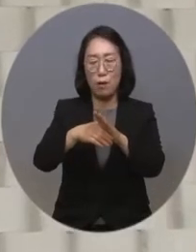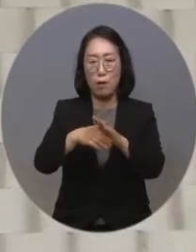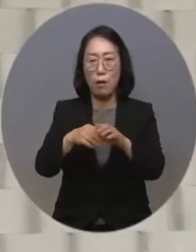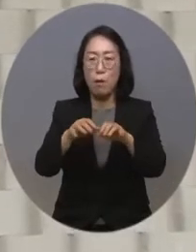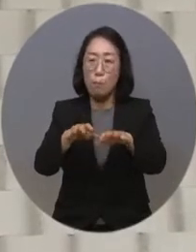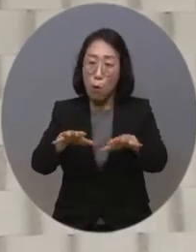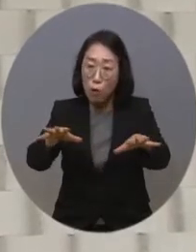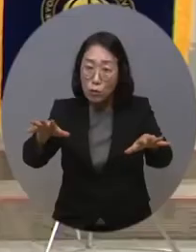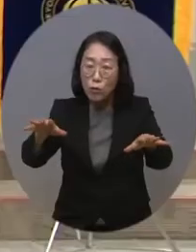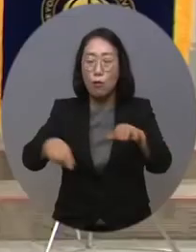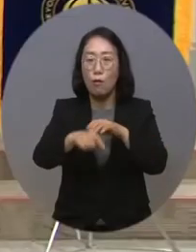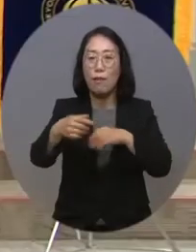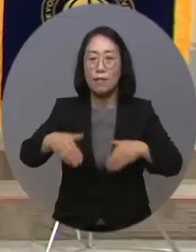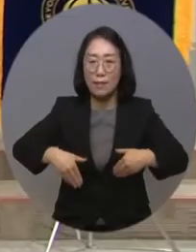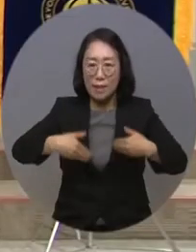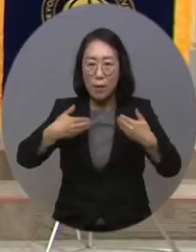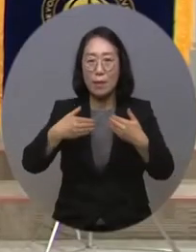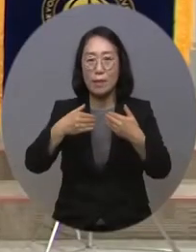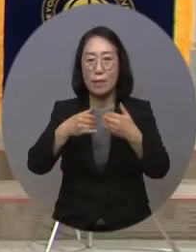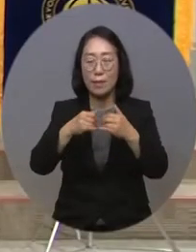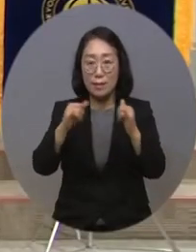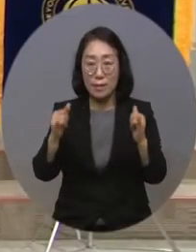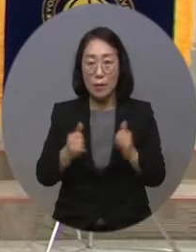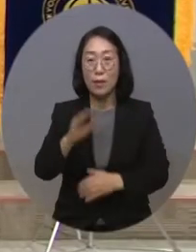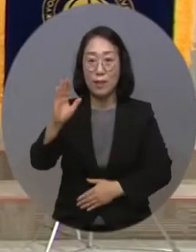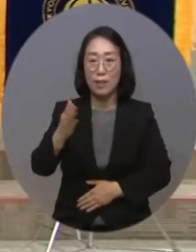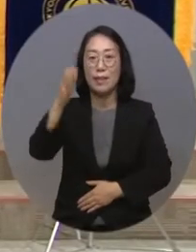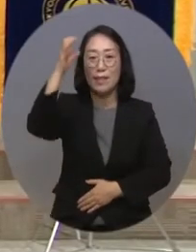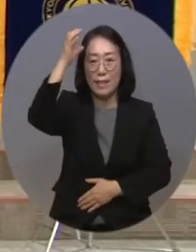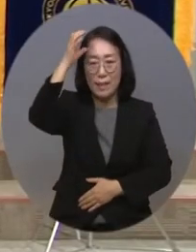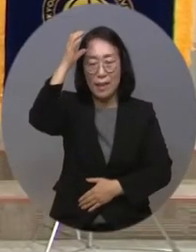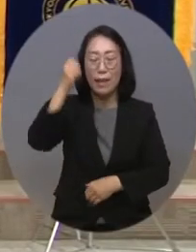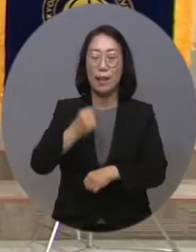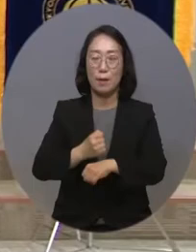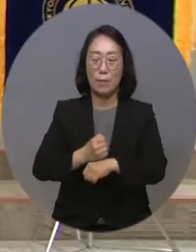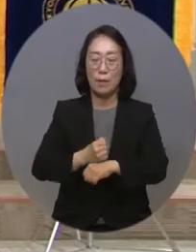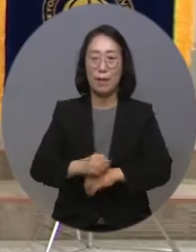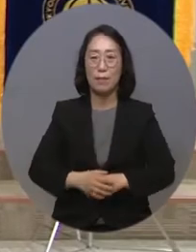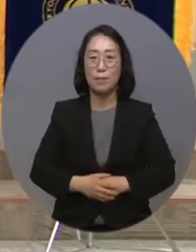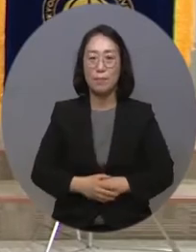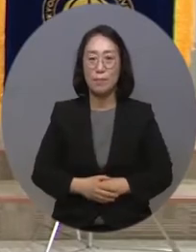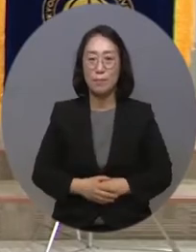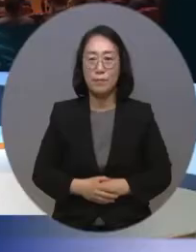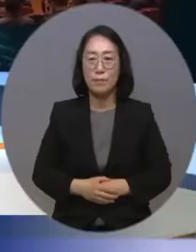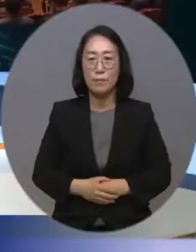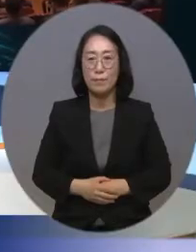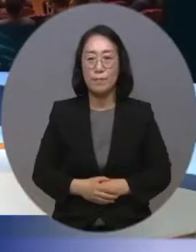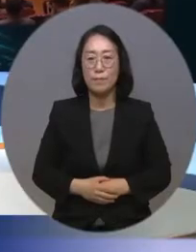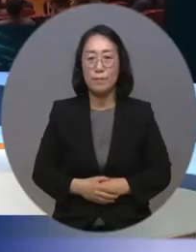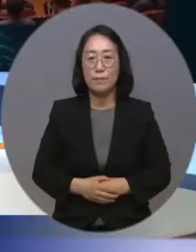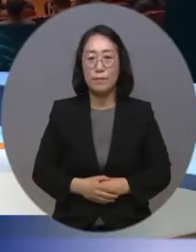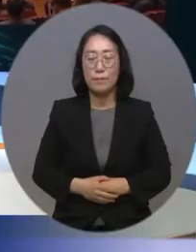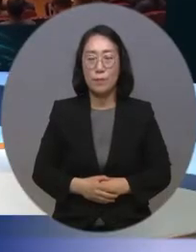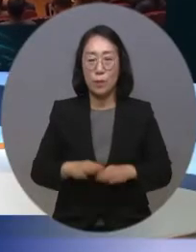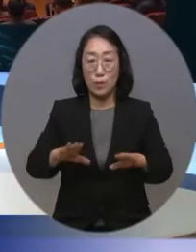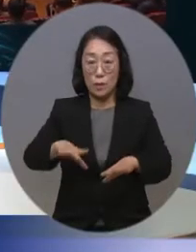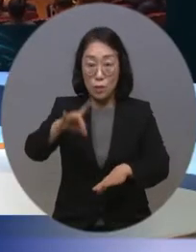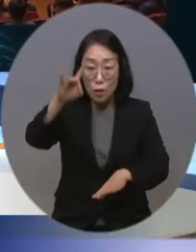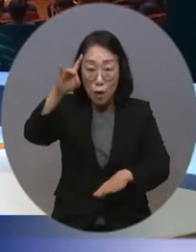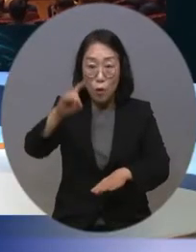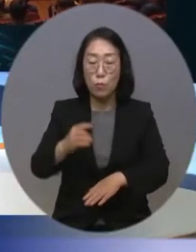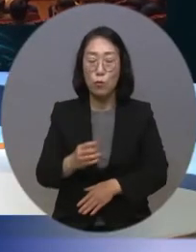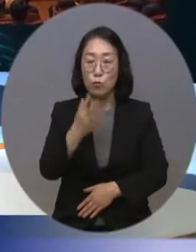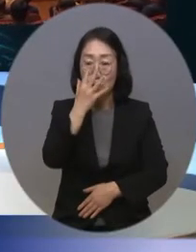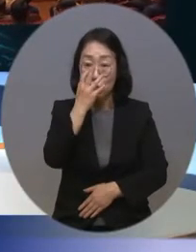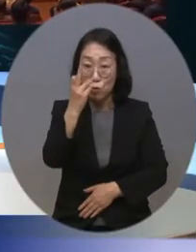사회를 만들어 나갈 수 있기를 기대해봅니다. 지금까지 복지TV 부산방송 황병양입니다. 올해 처음으로